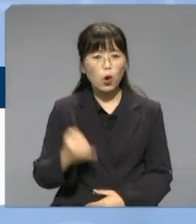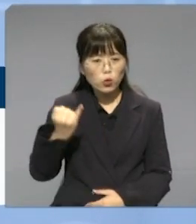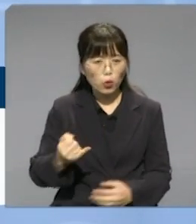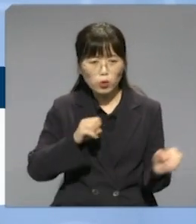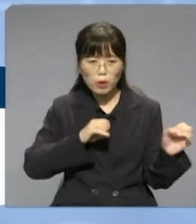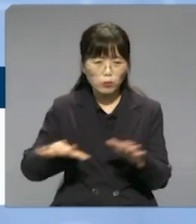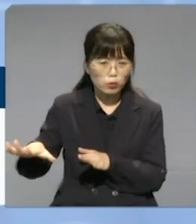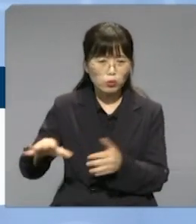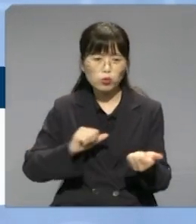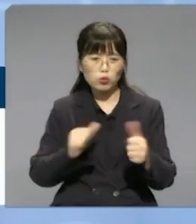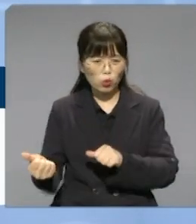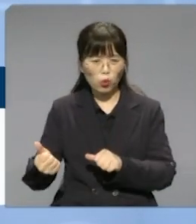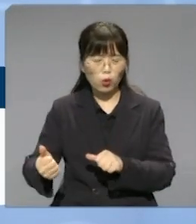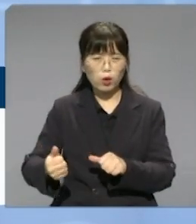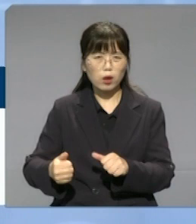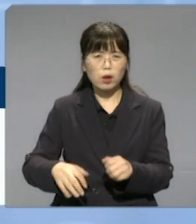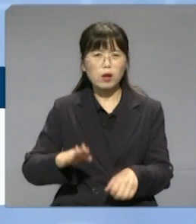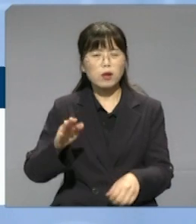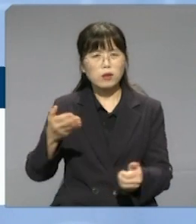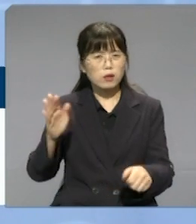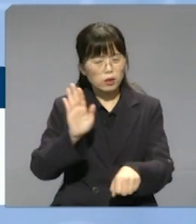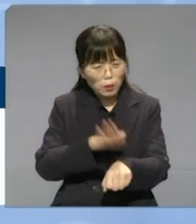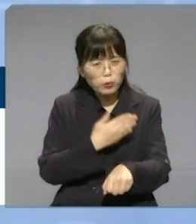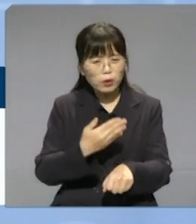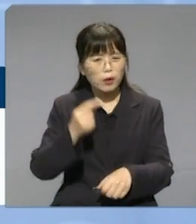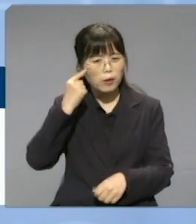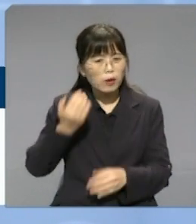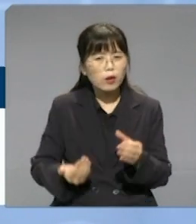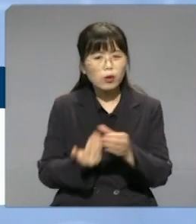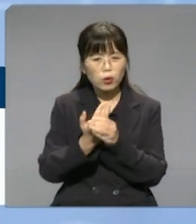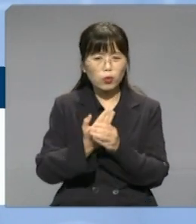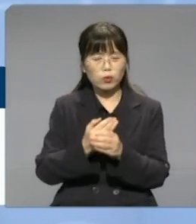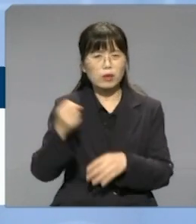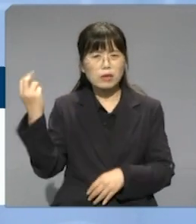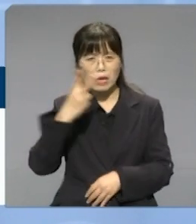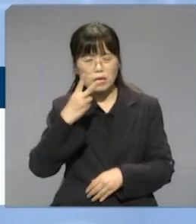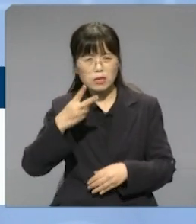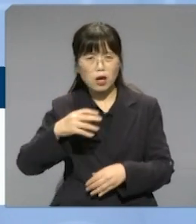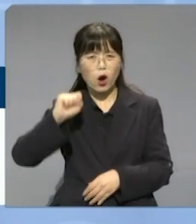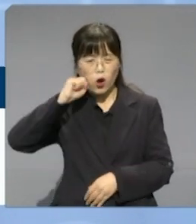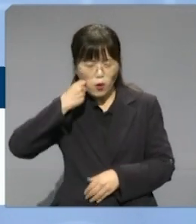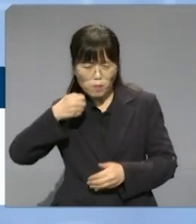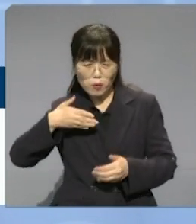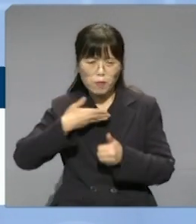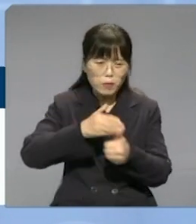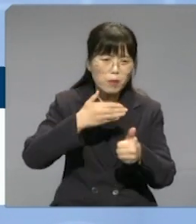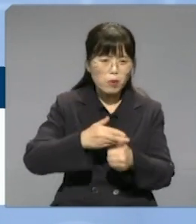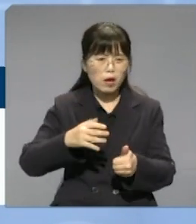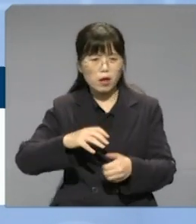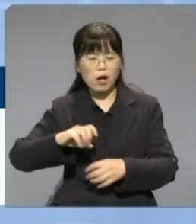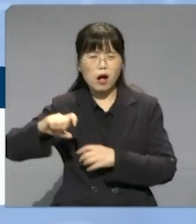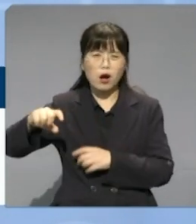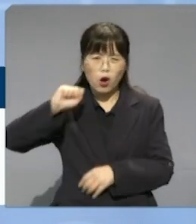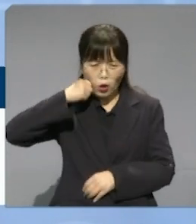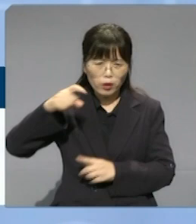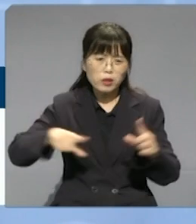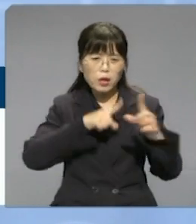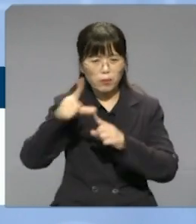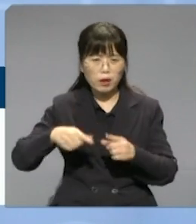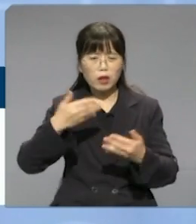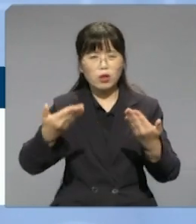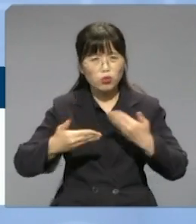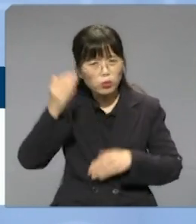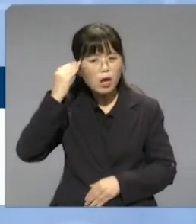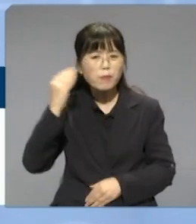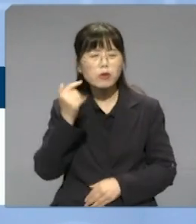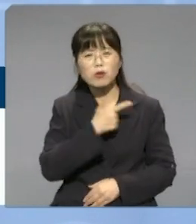동생을 잃고 못해준 것만 떠오르고 다시 한번 낭떠러지로 내몰아 절망스러운 삶을 살게 하는 대한민국이